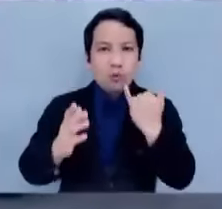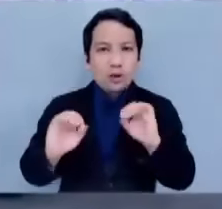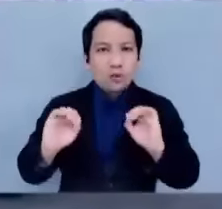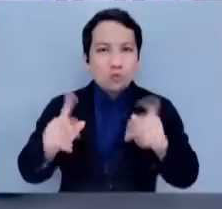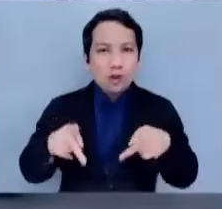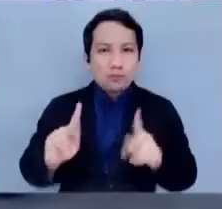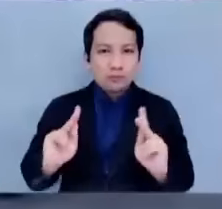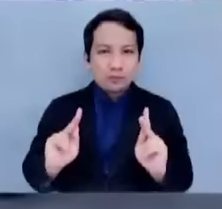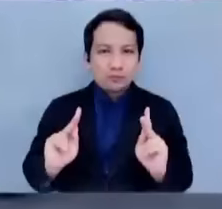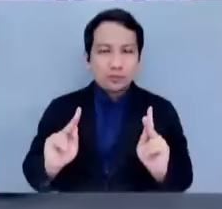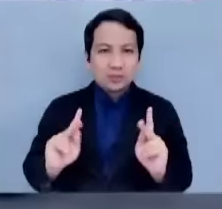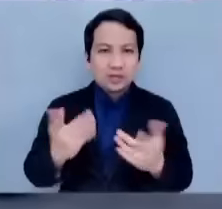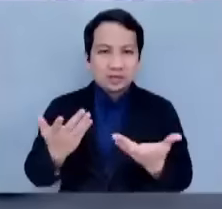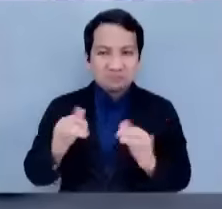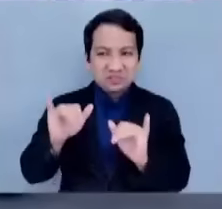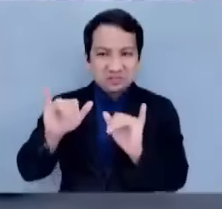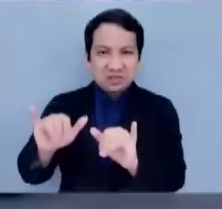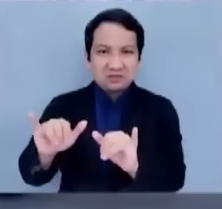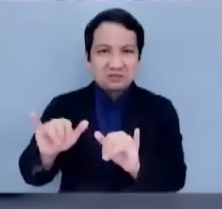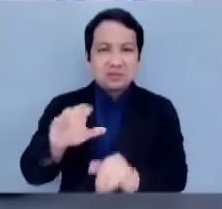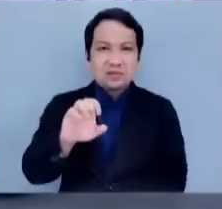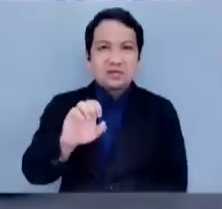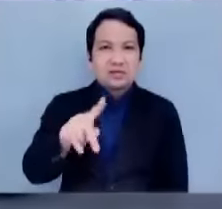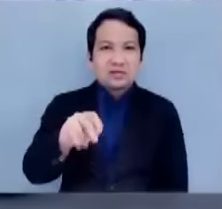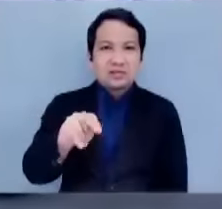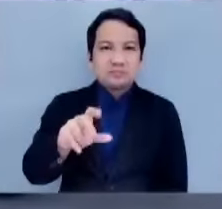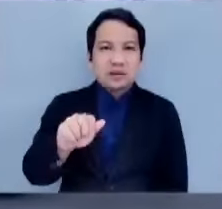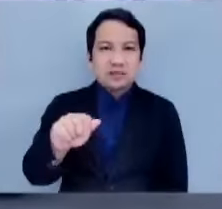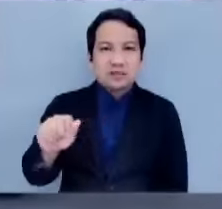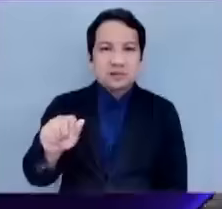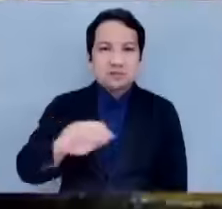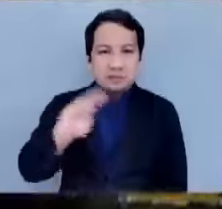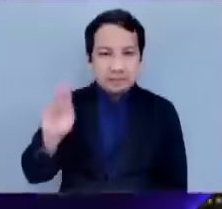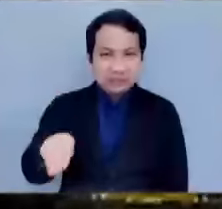ng motorista. Nasa frontline ng balitang yan si Gerard de la Peña.